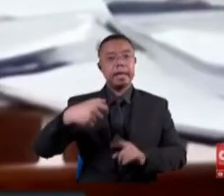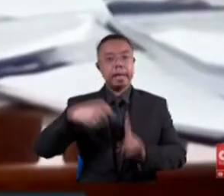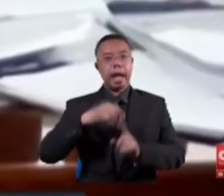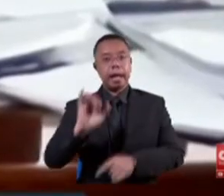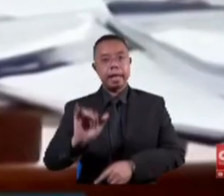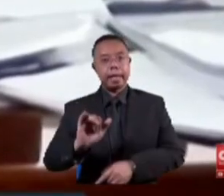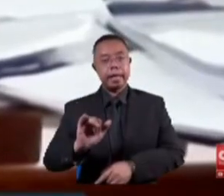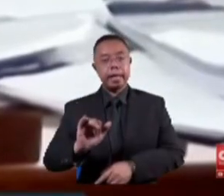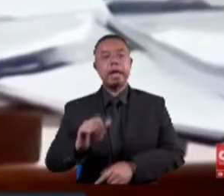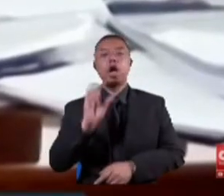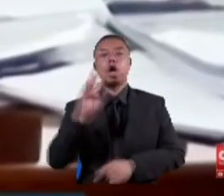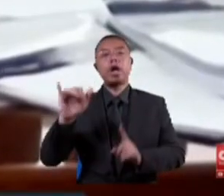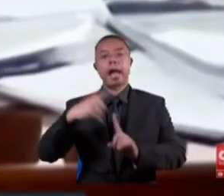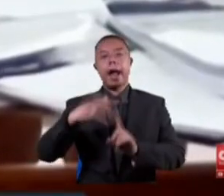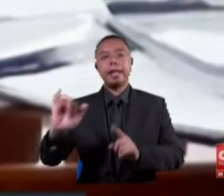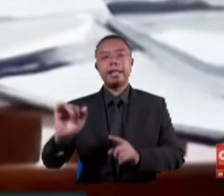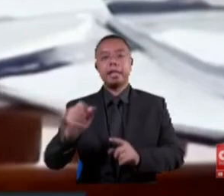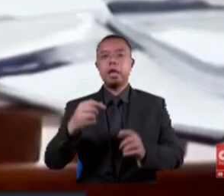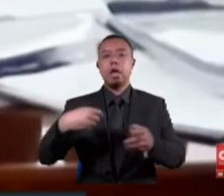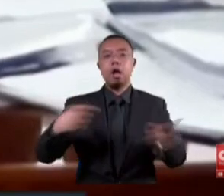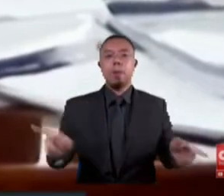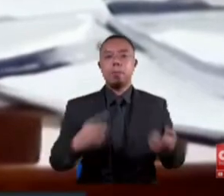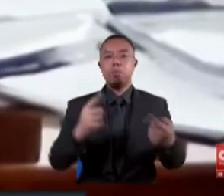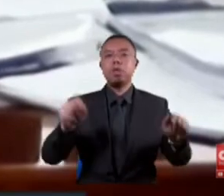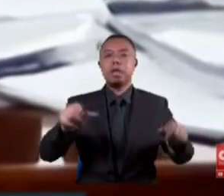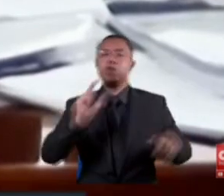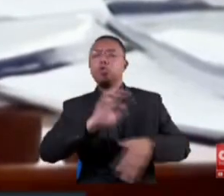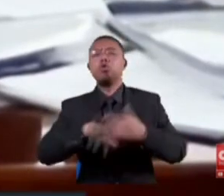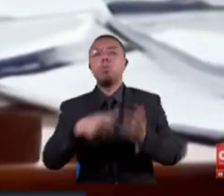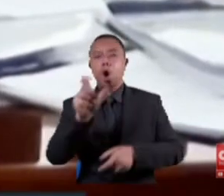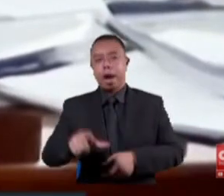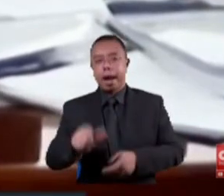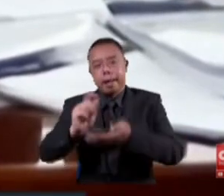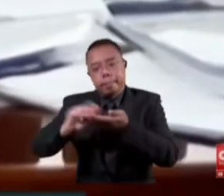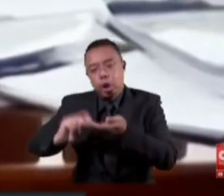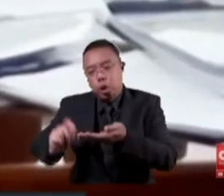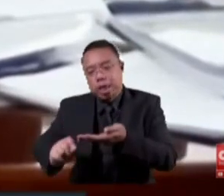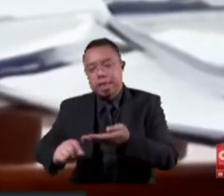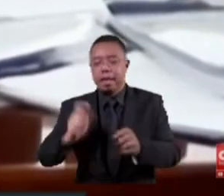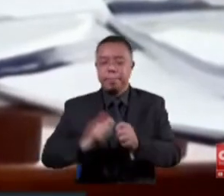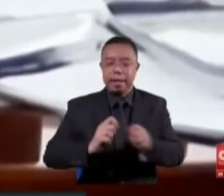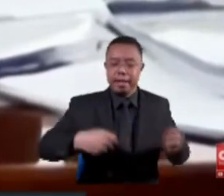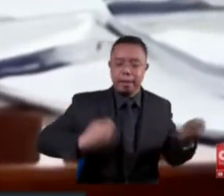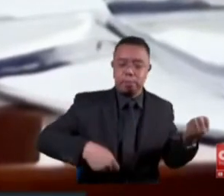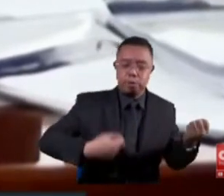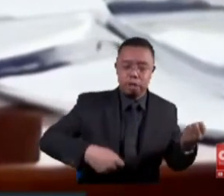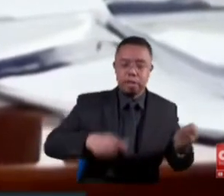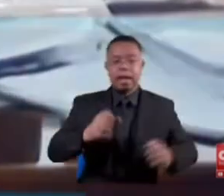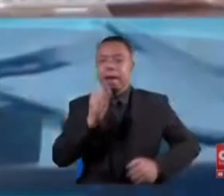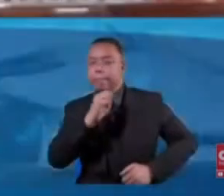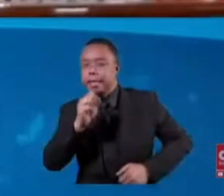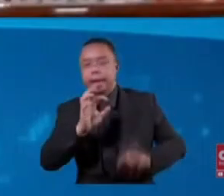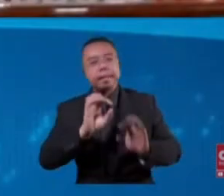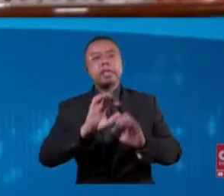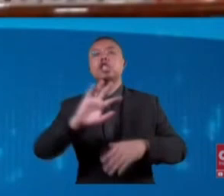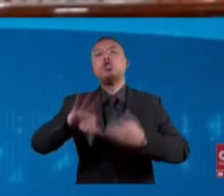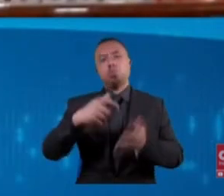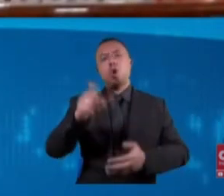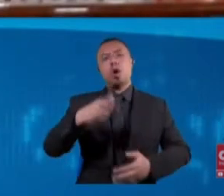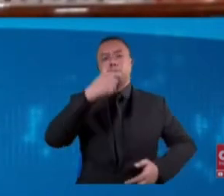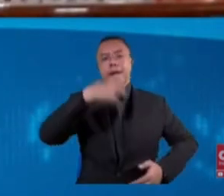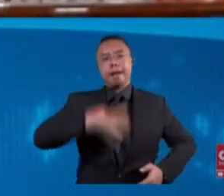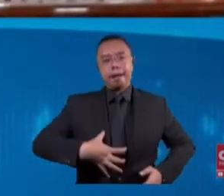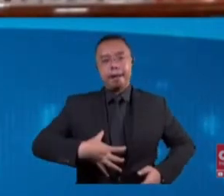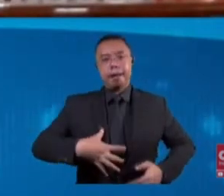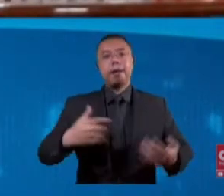bahwa royalti musik ini adalah untuk semuanya, untuk pencipta, untuk apa penyanyi, musisi, hak terkait,